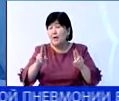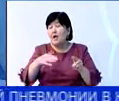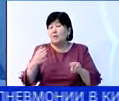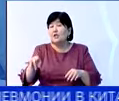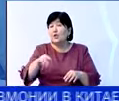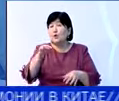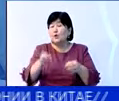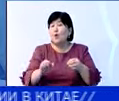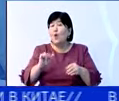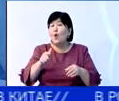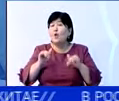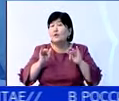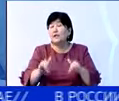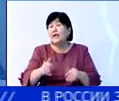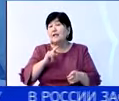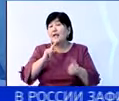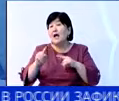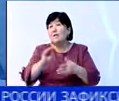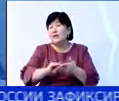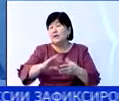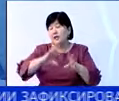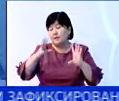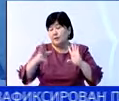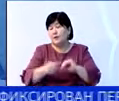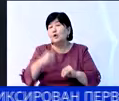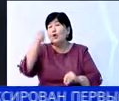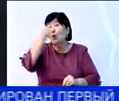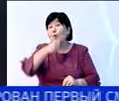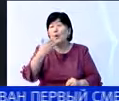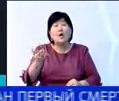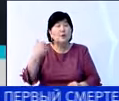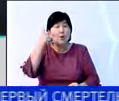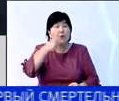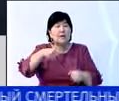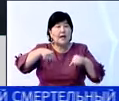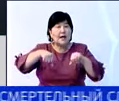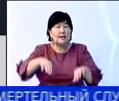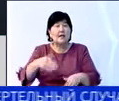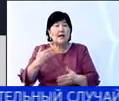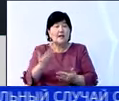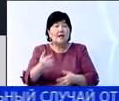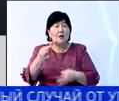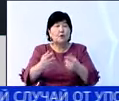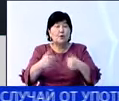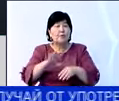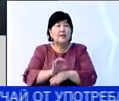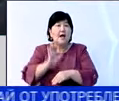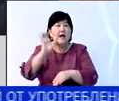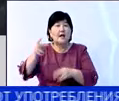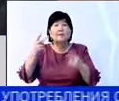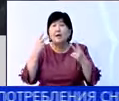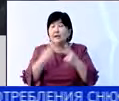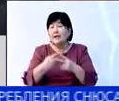межрайонный суд по уголовным делам на пресс-конференции подвел итоги года. В прошлом году решением данного судебного органа были отправлены в